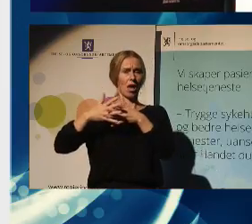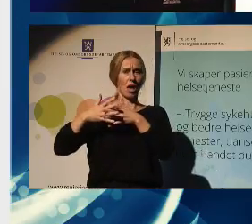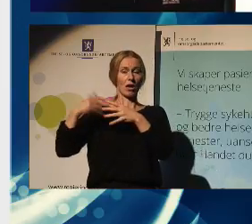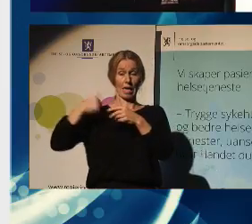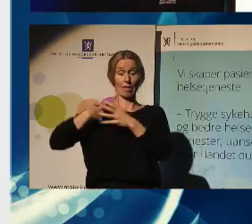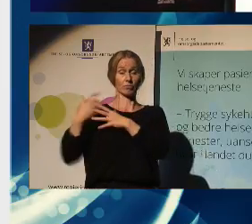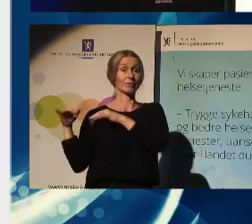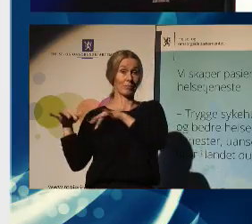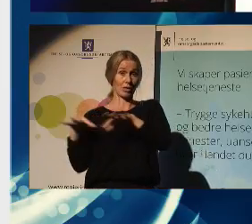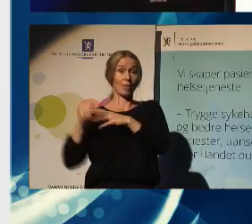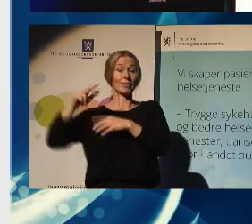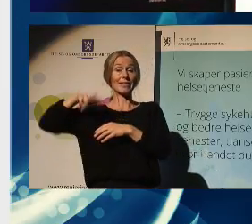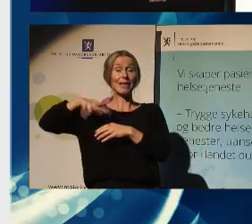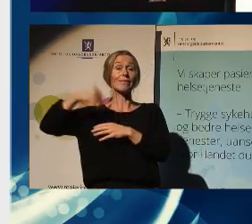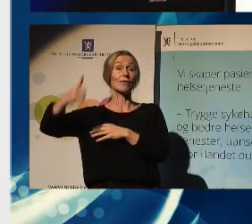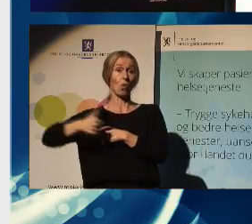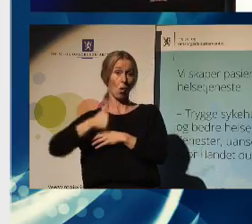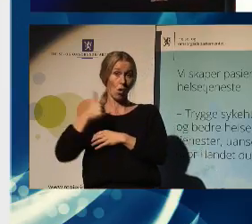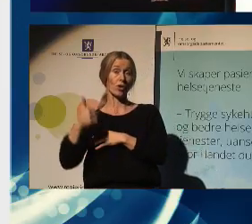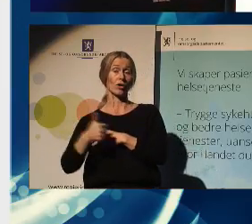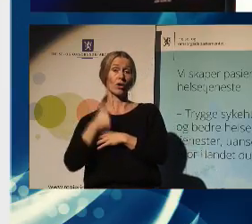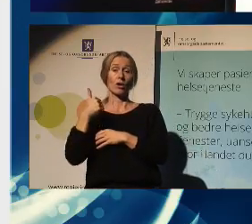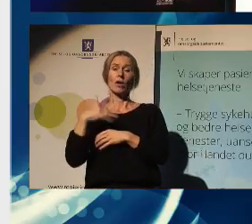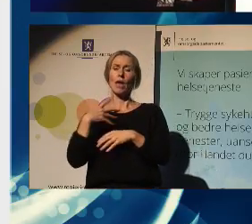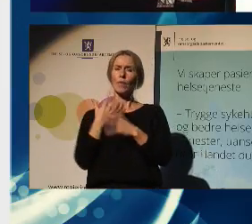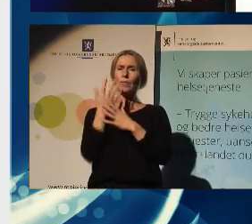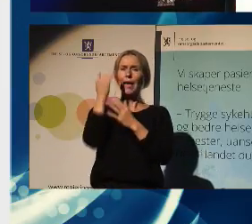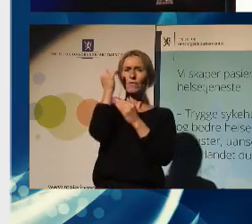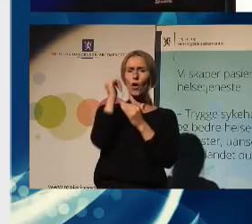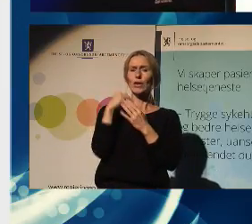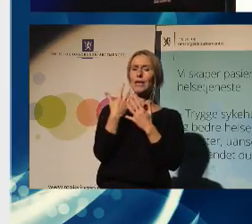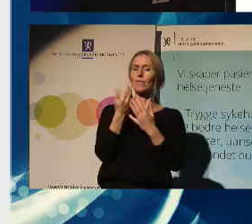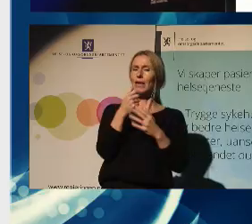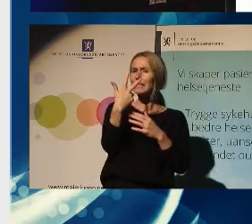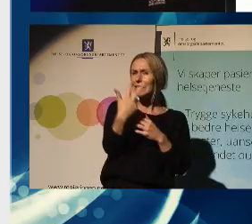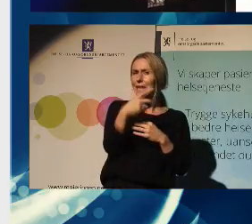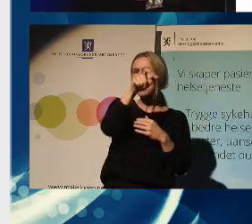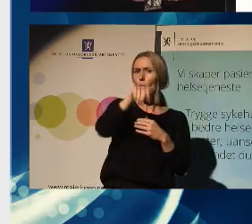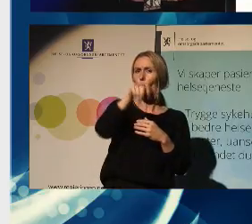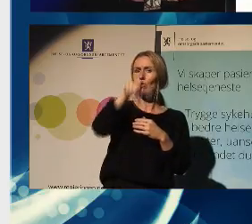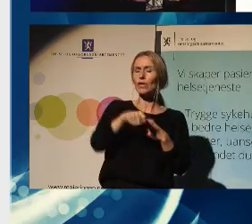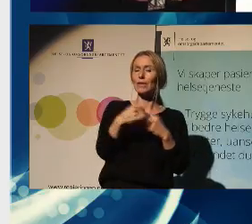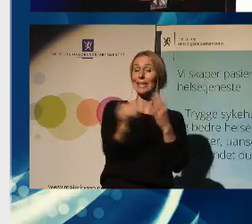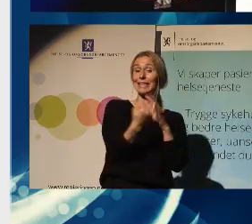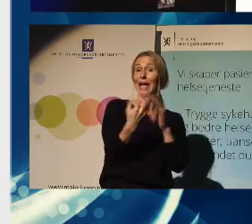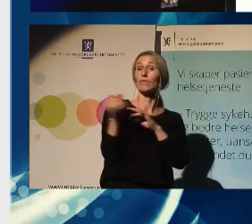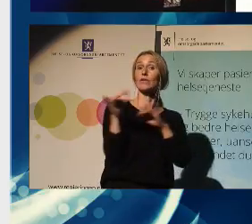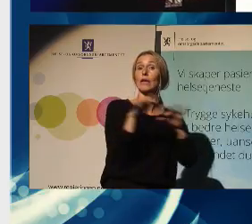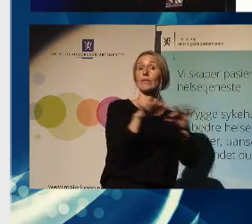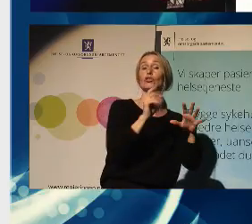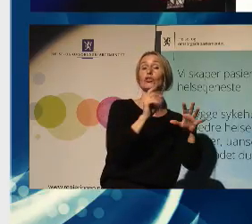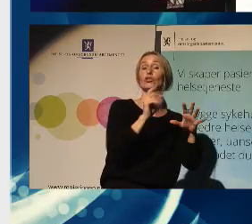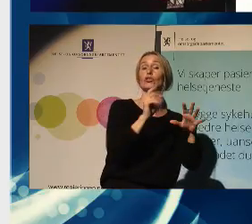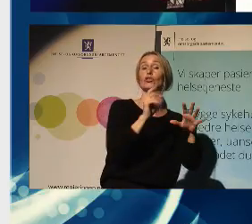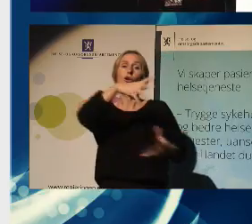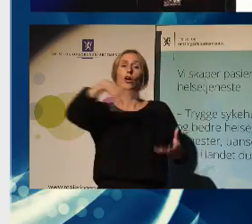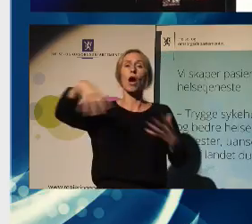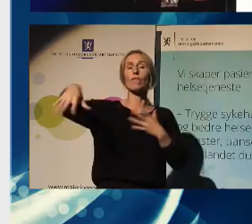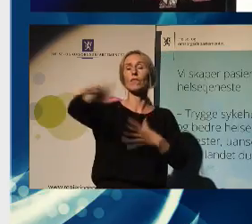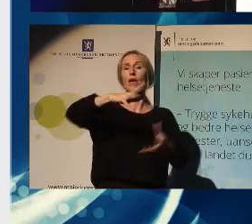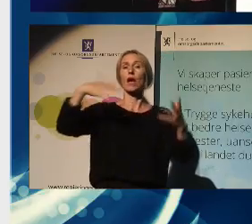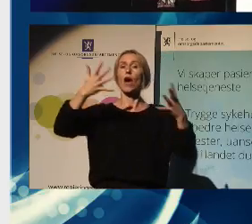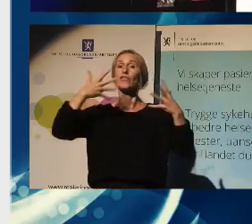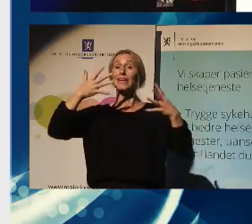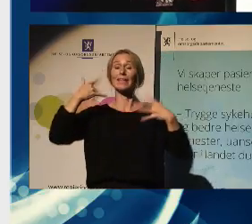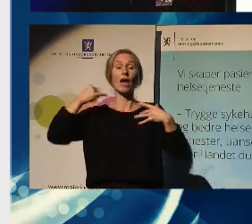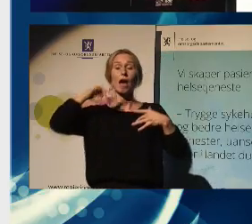hadde jeg erfaring på å være 3 måneder internt fordrevet på grunn av orkanen Katrina, som da gjorde slik